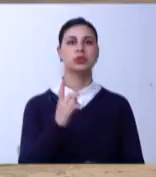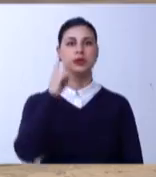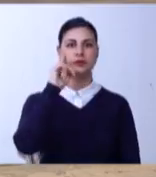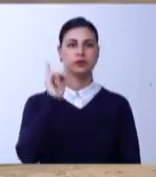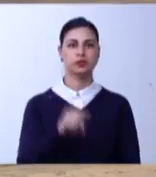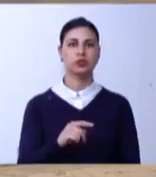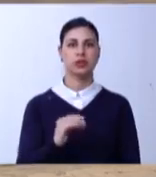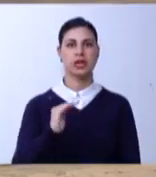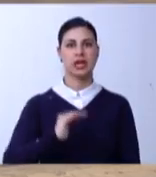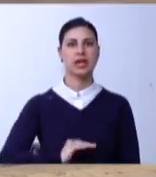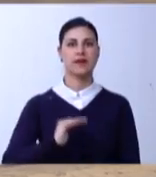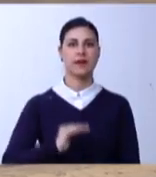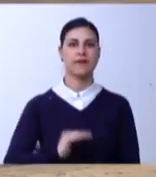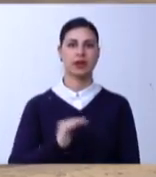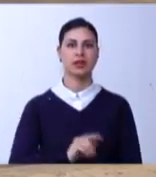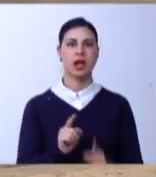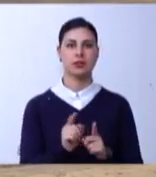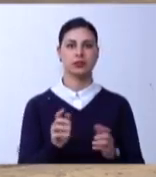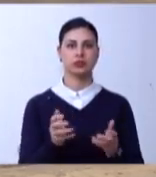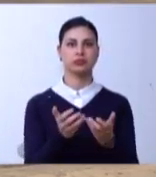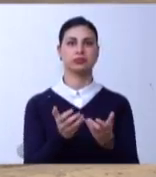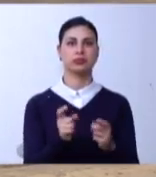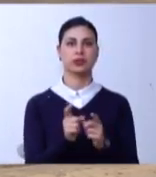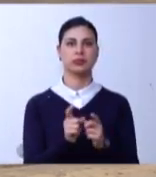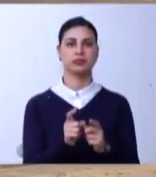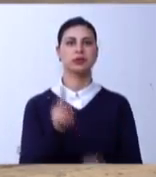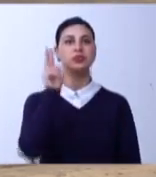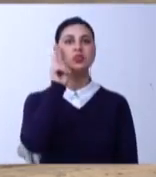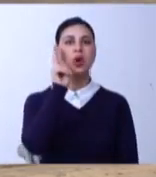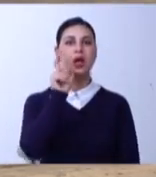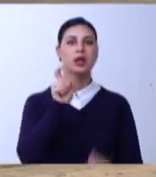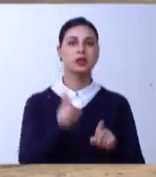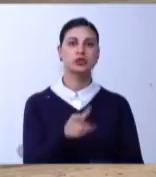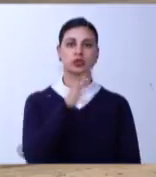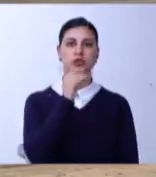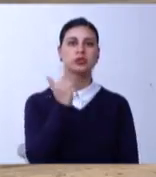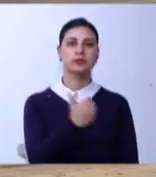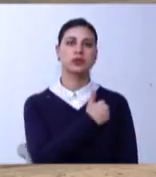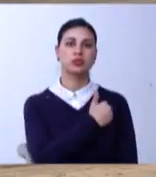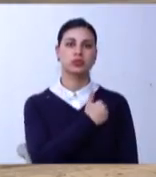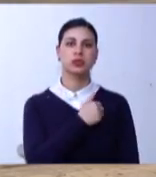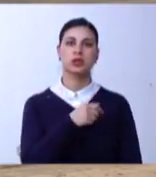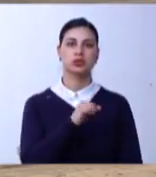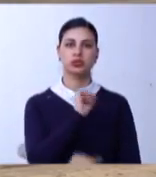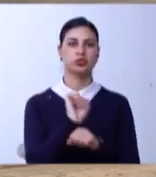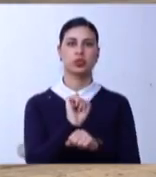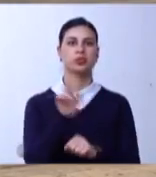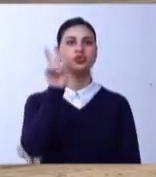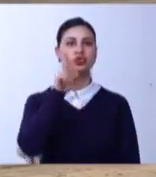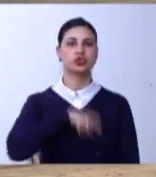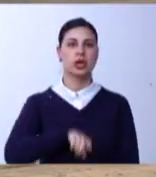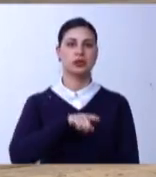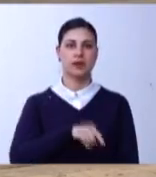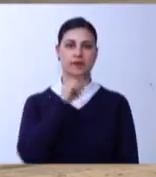რომ მენჯის ქვედა კედელი შევწიოთ. ანუ წარმოიდგინეთ, რომ საპირფარშეს გამოყენებისას თქვენ ცდილობთ შეწყვიტოთ შარდვა, აი